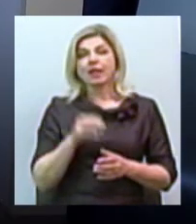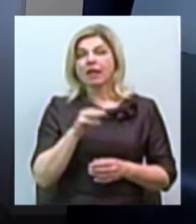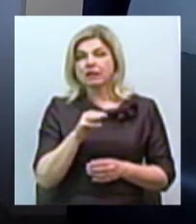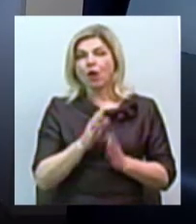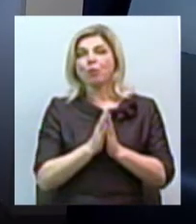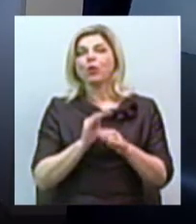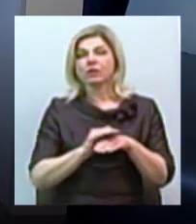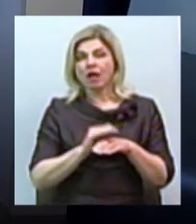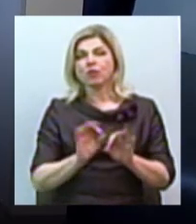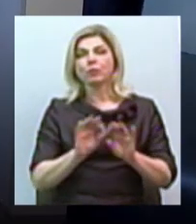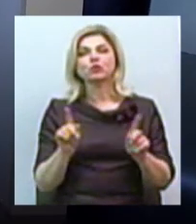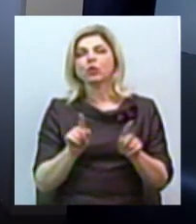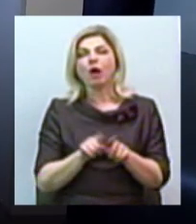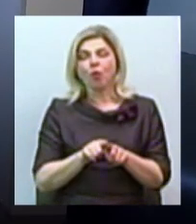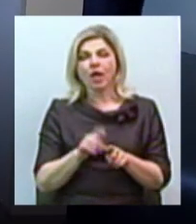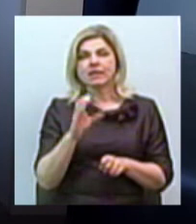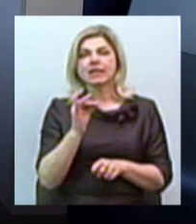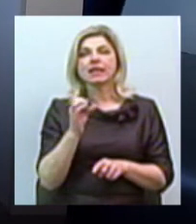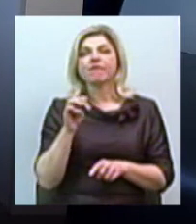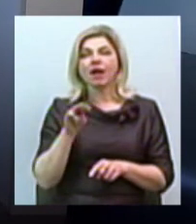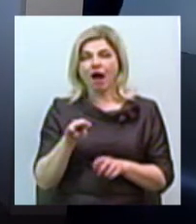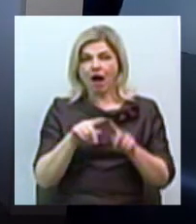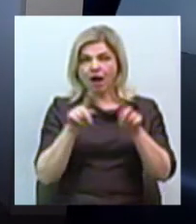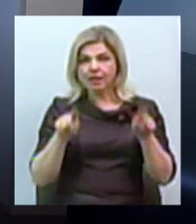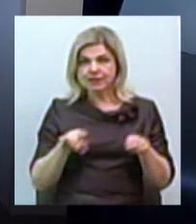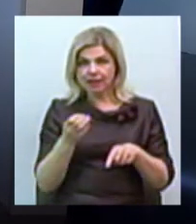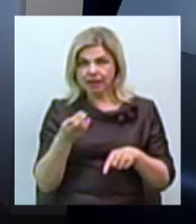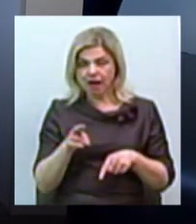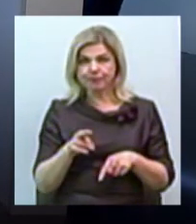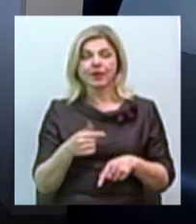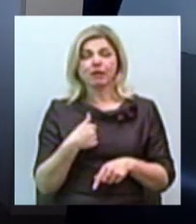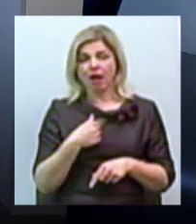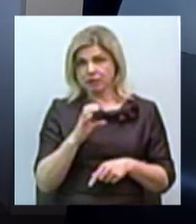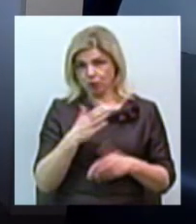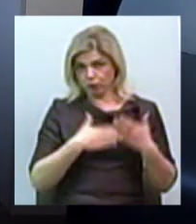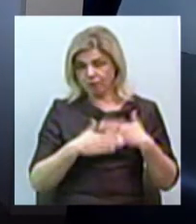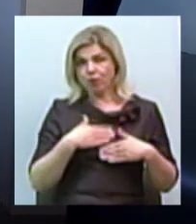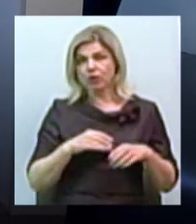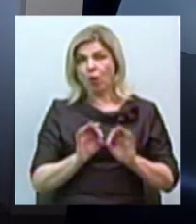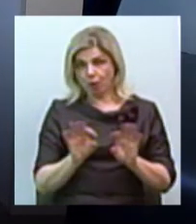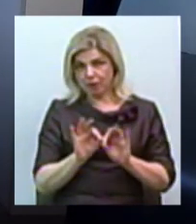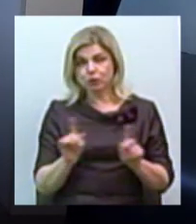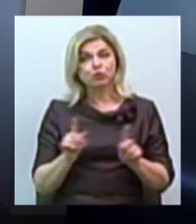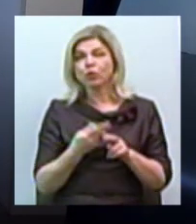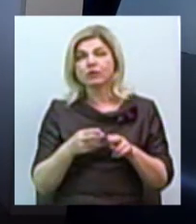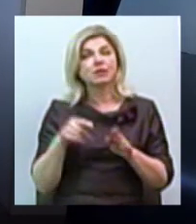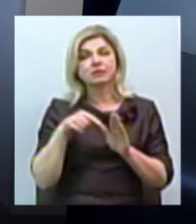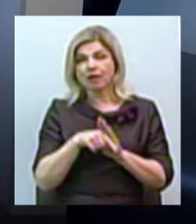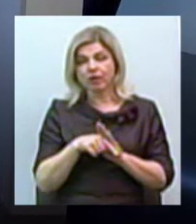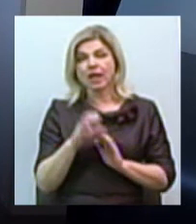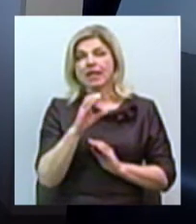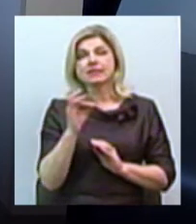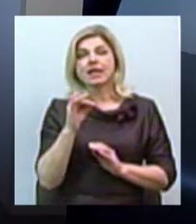таке сертифікація? Я залюбки поясню цю процедуру сертифікації, тому що насправді вона